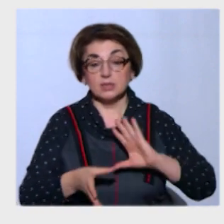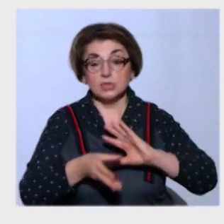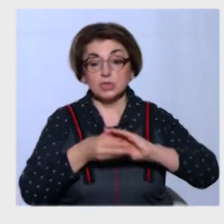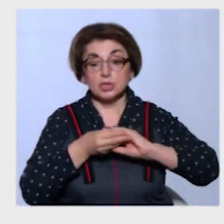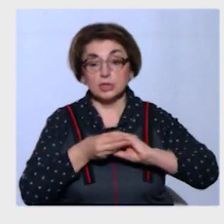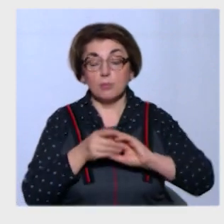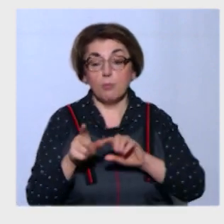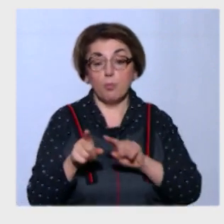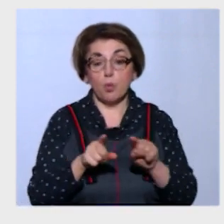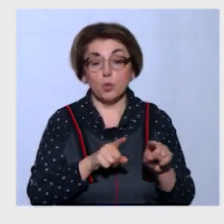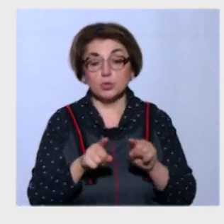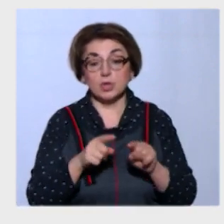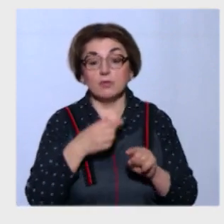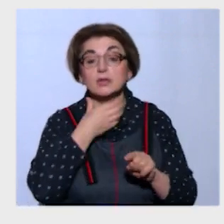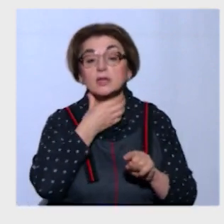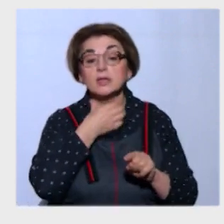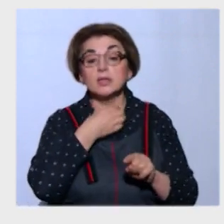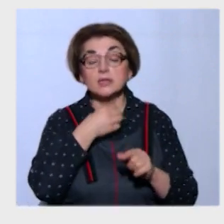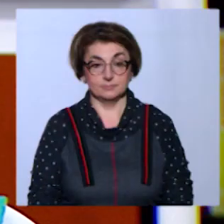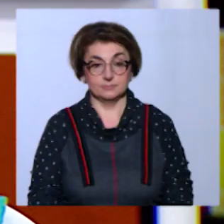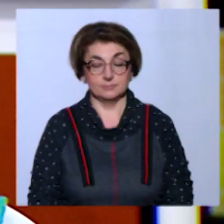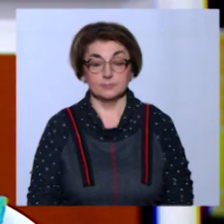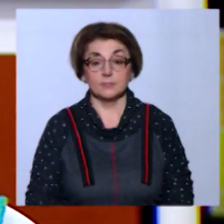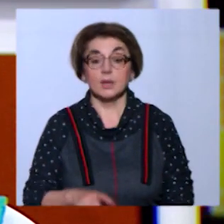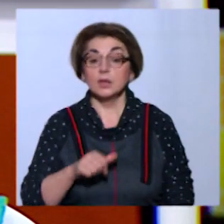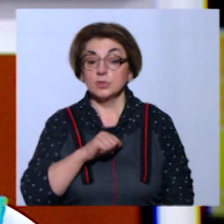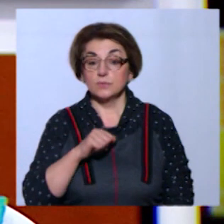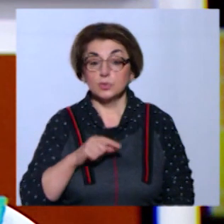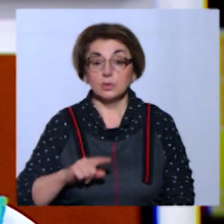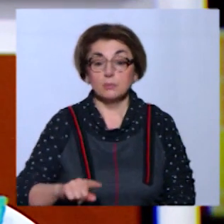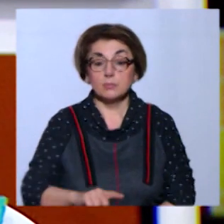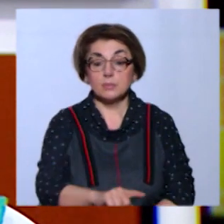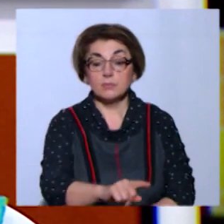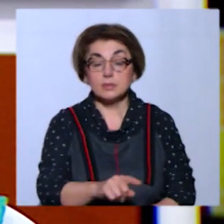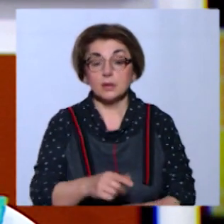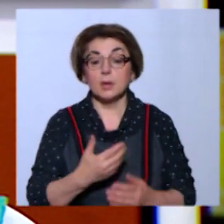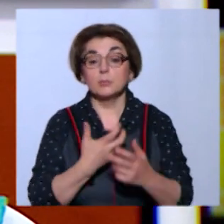არის მოძრავად კისრის საშუალებით. ქვეწარმავლების ჩონჩხი,